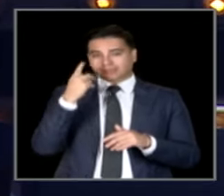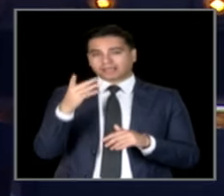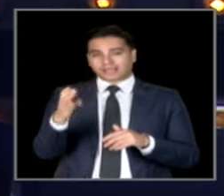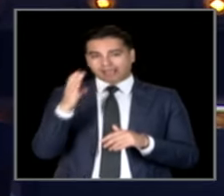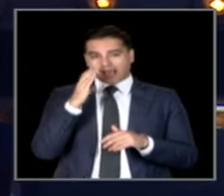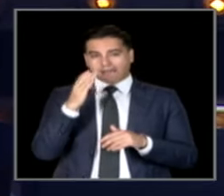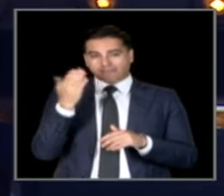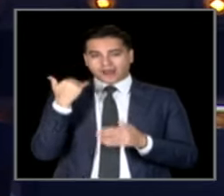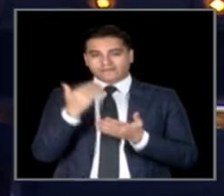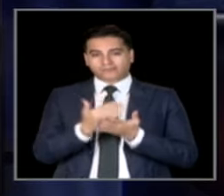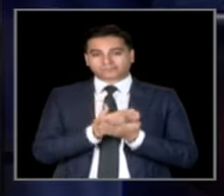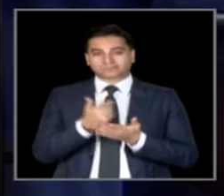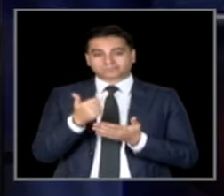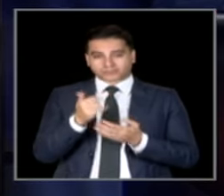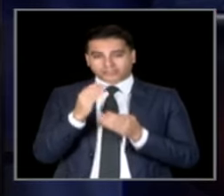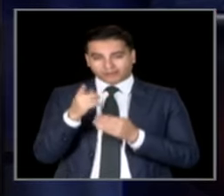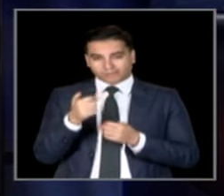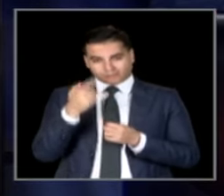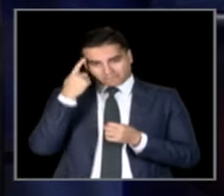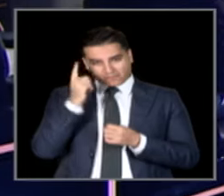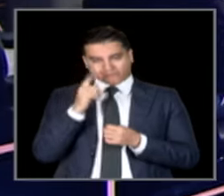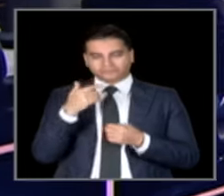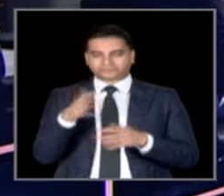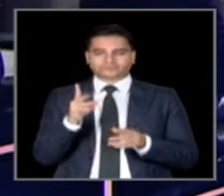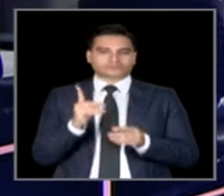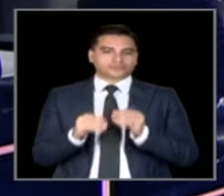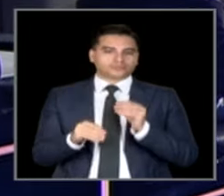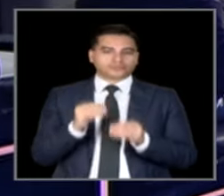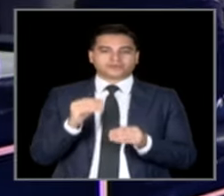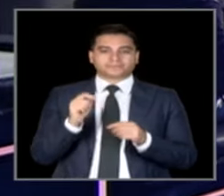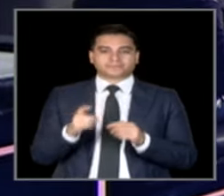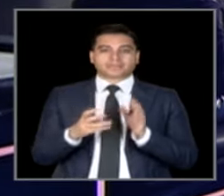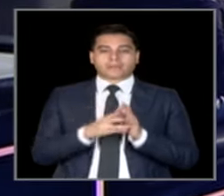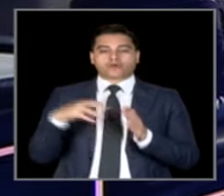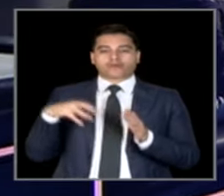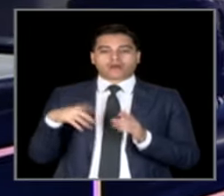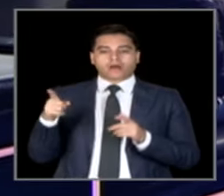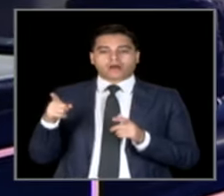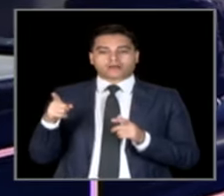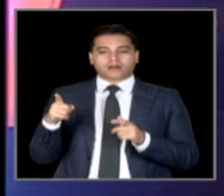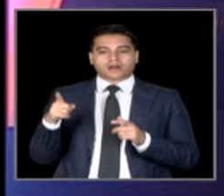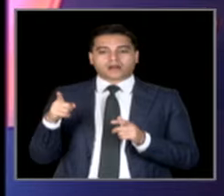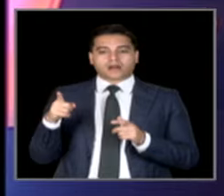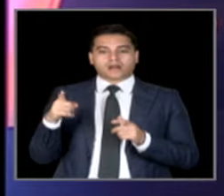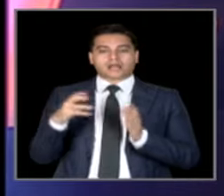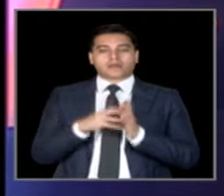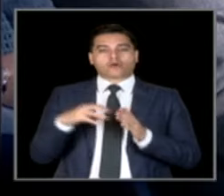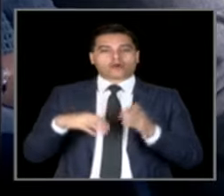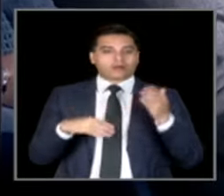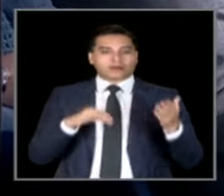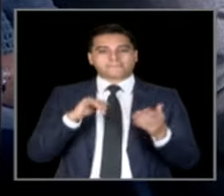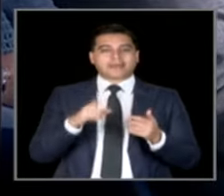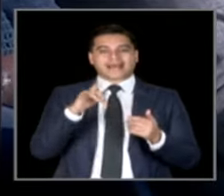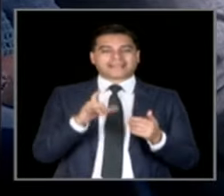للثلاث أسئلة اللي في الأول؟ صراحة لا. لا ما كانش عندك. تمام. جامعة القاهرة مارينا مدحت نزلت